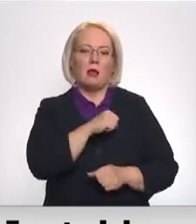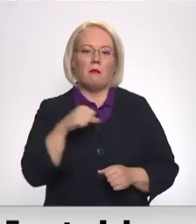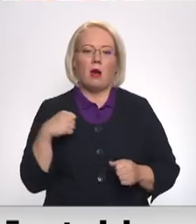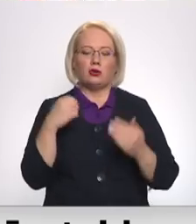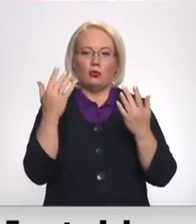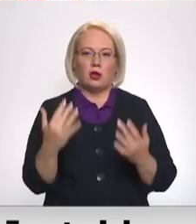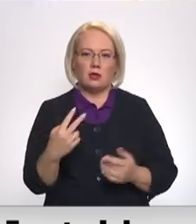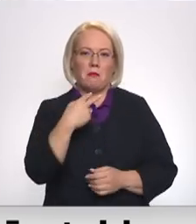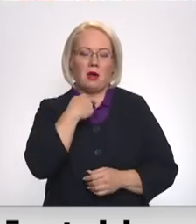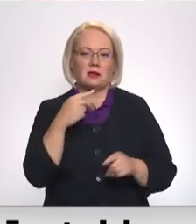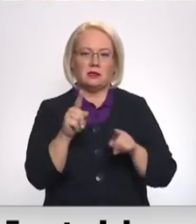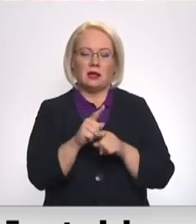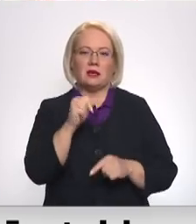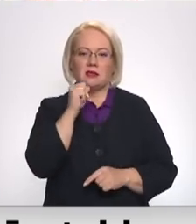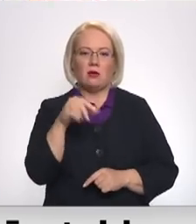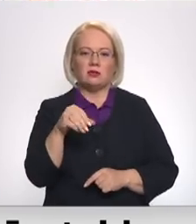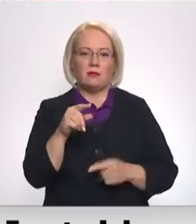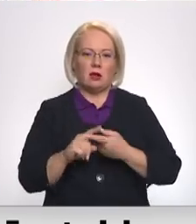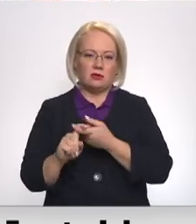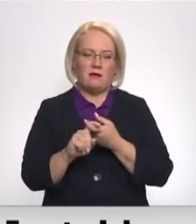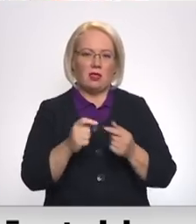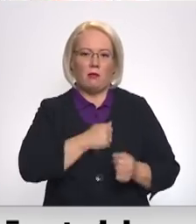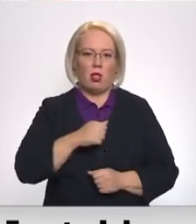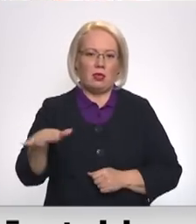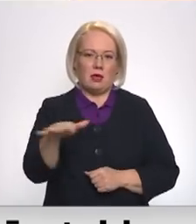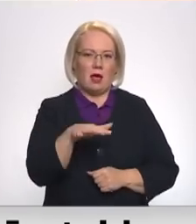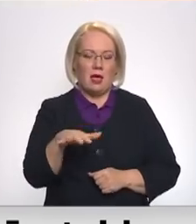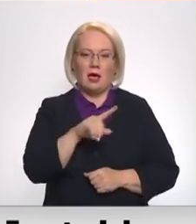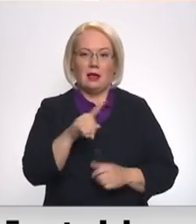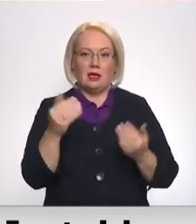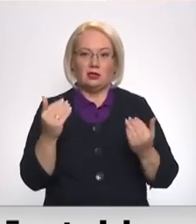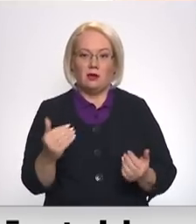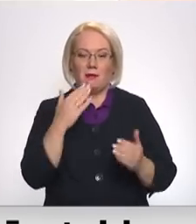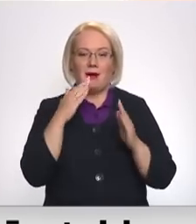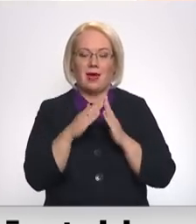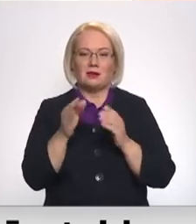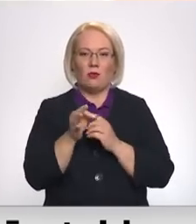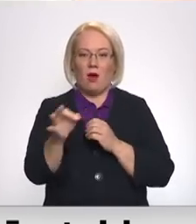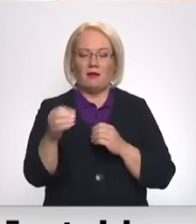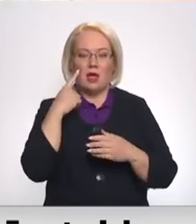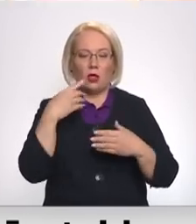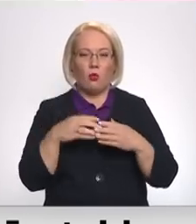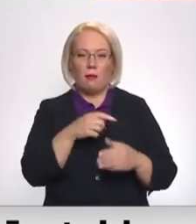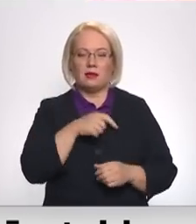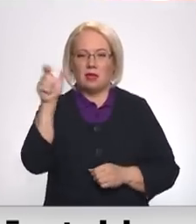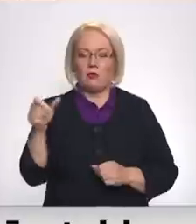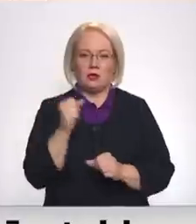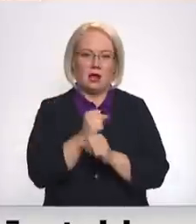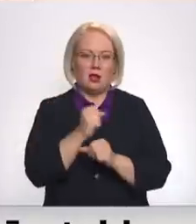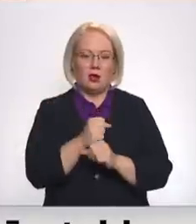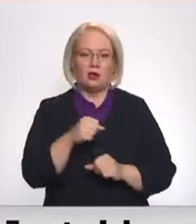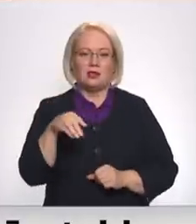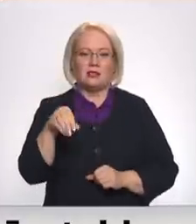rezultāti pārsteidz arī Zaļo un Zemnieku savienību Latgalē. Līdz šim par Rēzeknes novada domes deputātu strādājošais